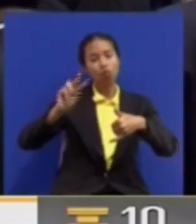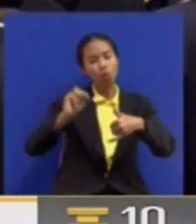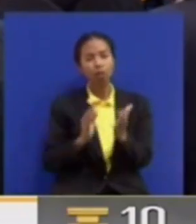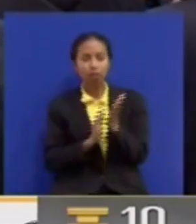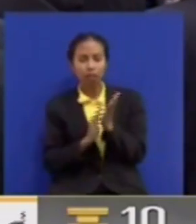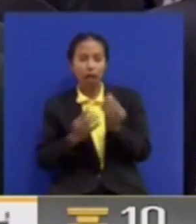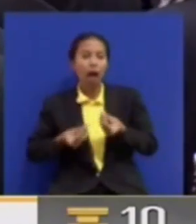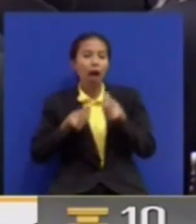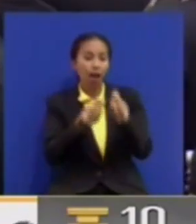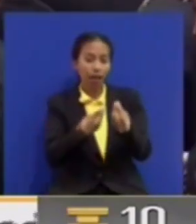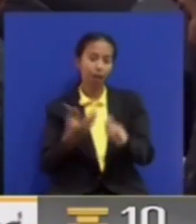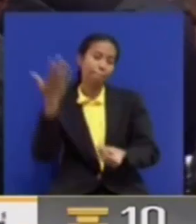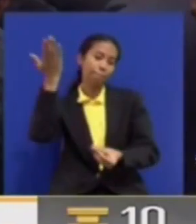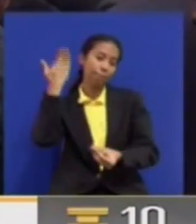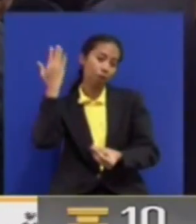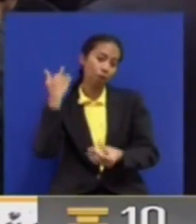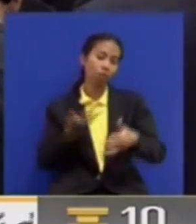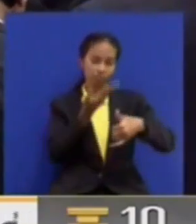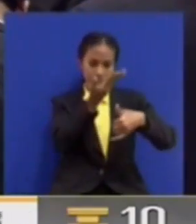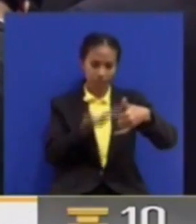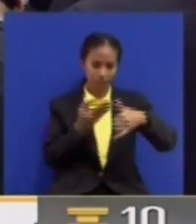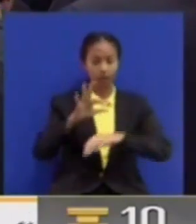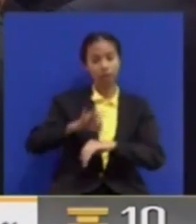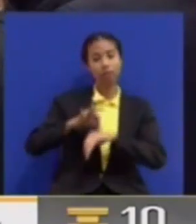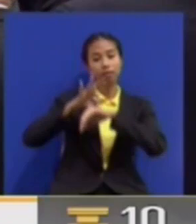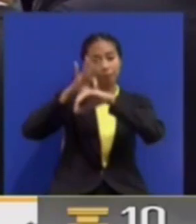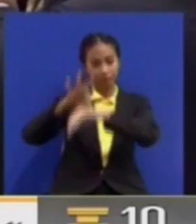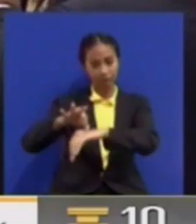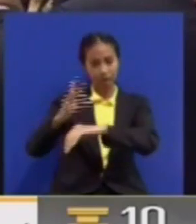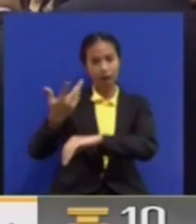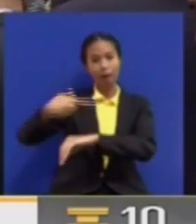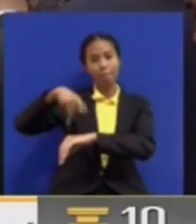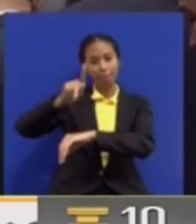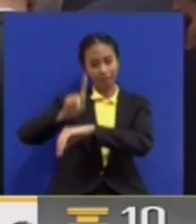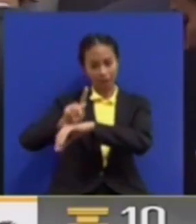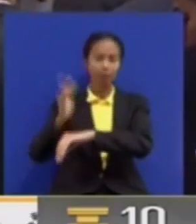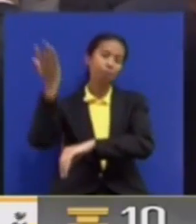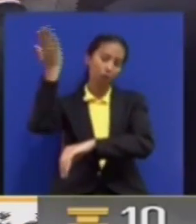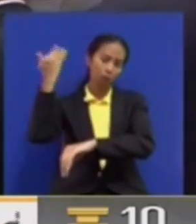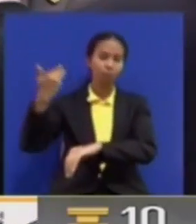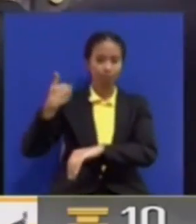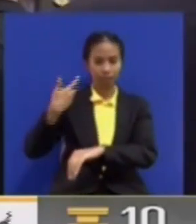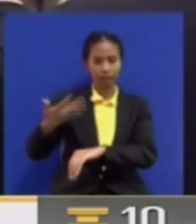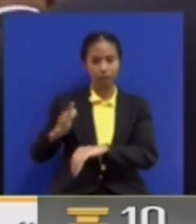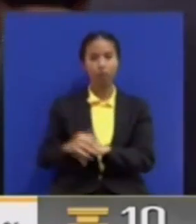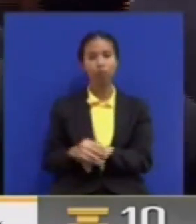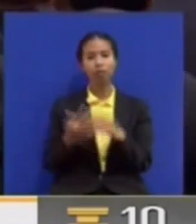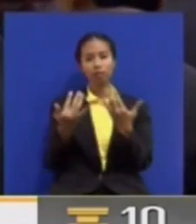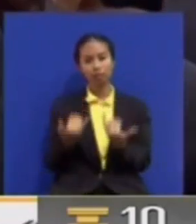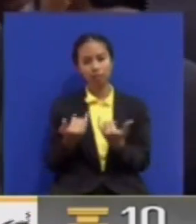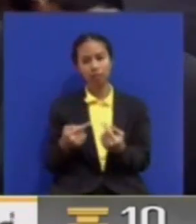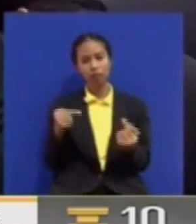อยากเห็นกระดานจังเลยยังไม่เห็นกระดานนะจะได้นับ คือนี่แค่นี้ก็รู้ชนะหนึ่งแต่ชนะ แล้วแต่ว่าคะแนนเนี่ยประมาณไหนนะคะแต่ดู